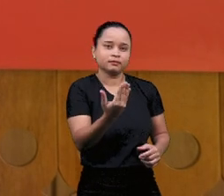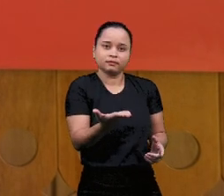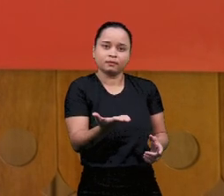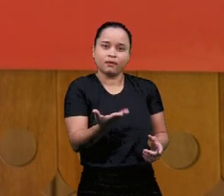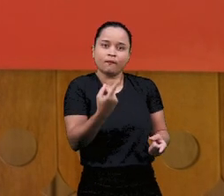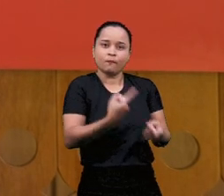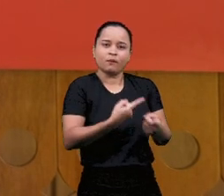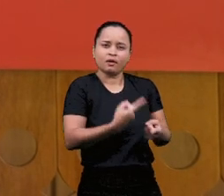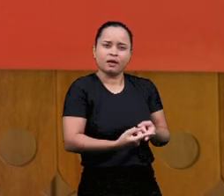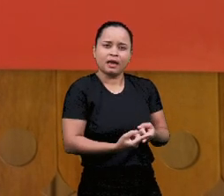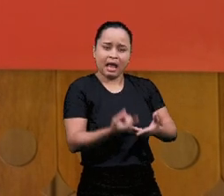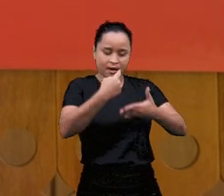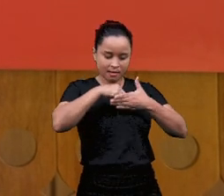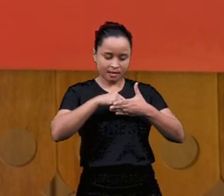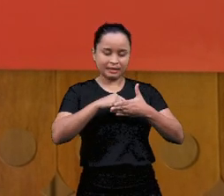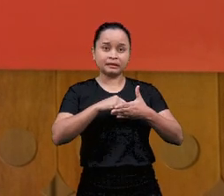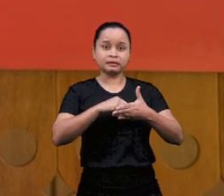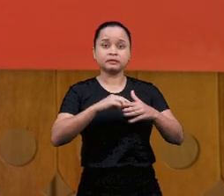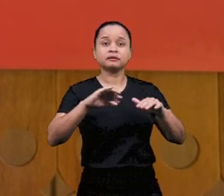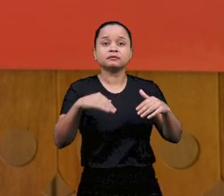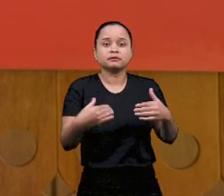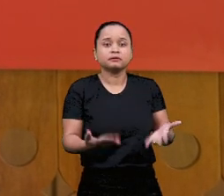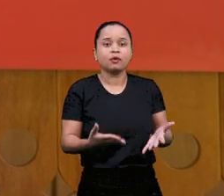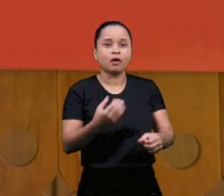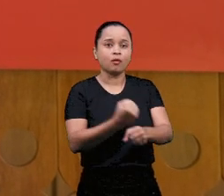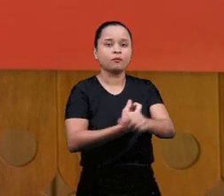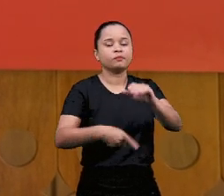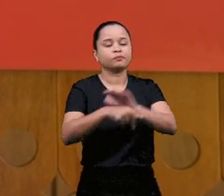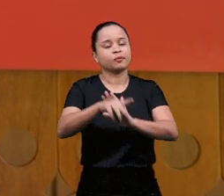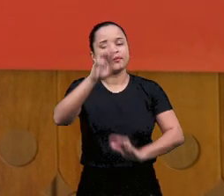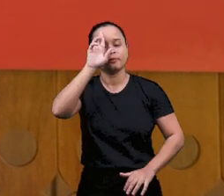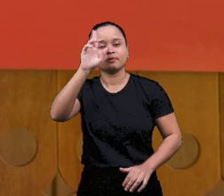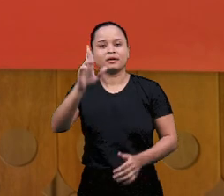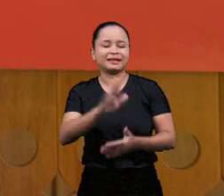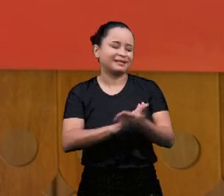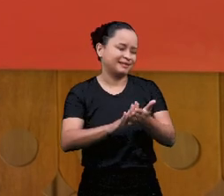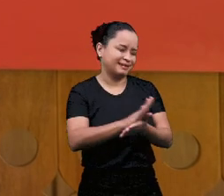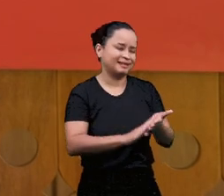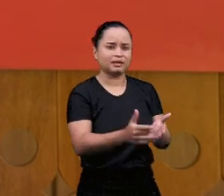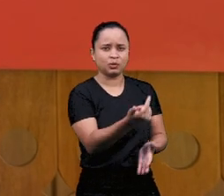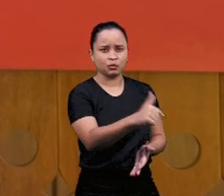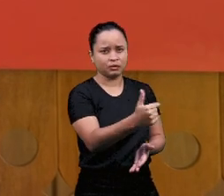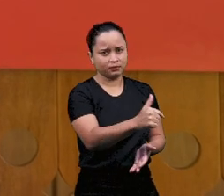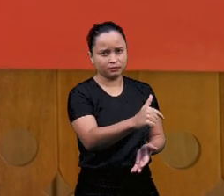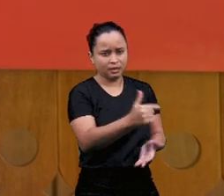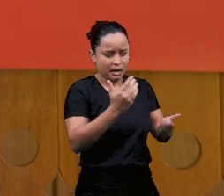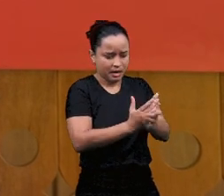il n'a plus rien de l'œuvre. Quand l'homme il arrête d'entendre la voix du Seigneur, tout